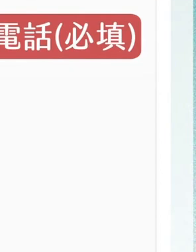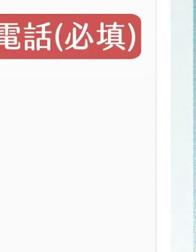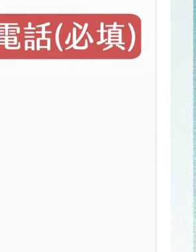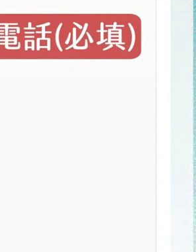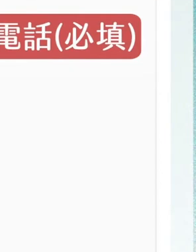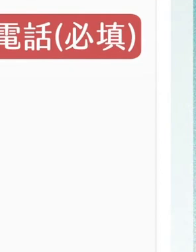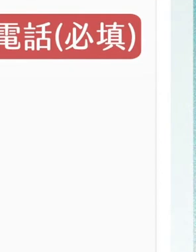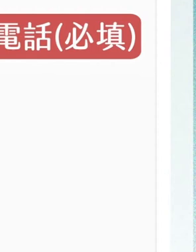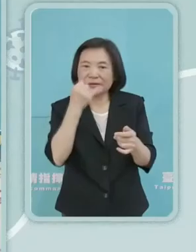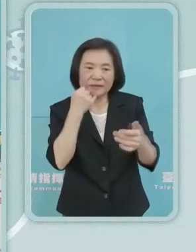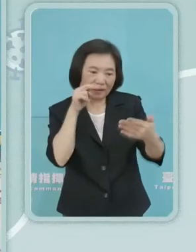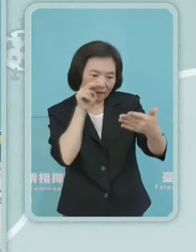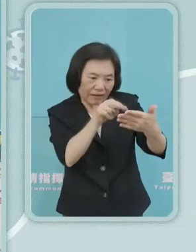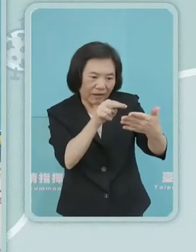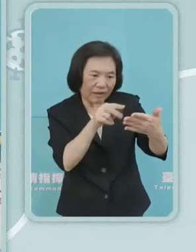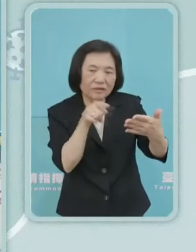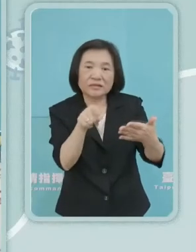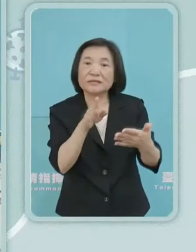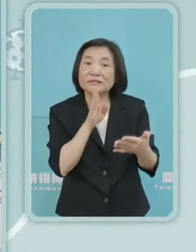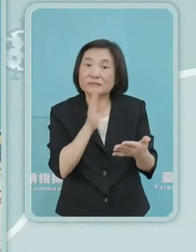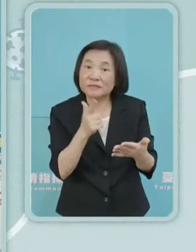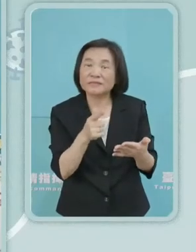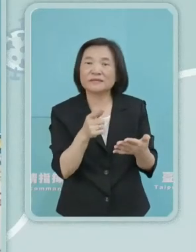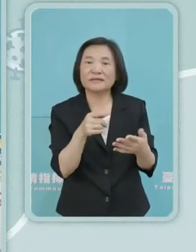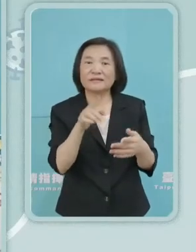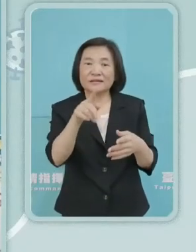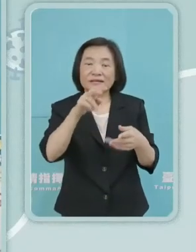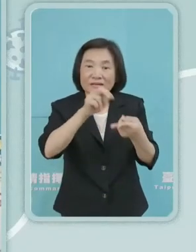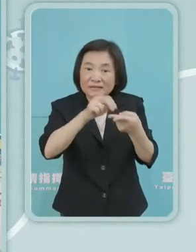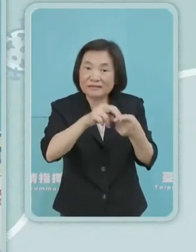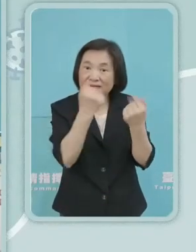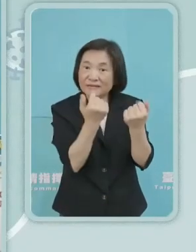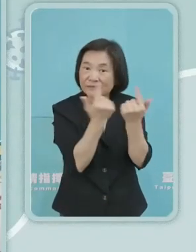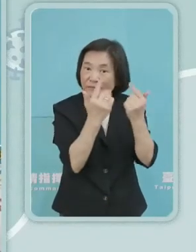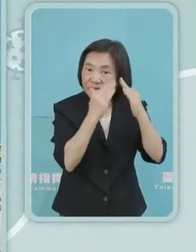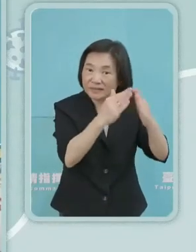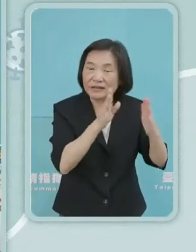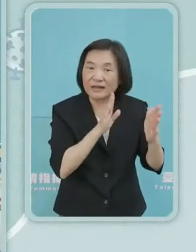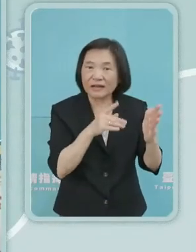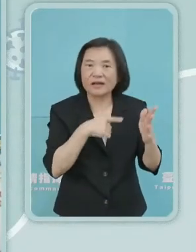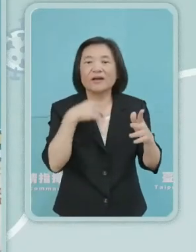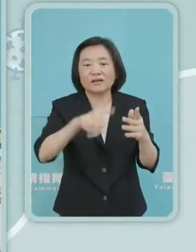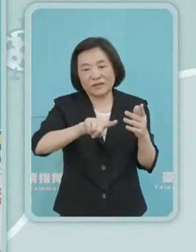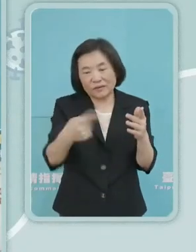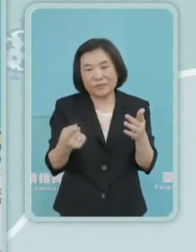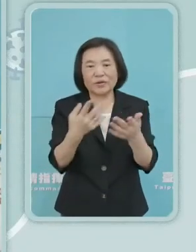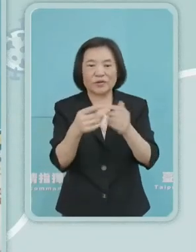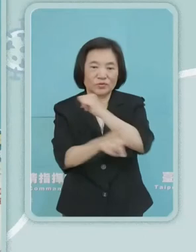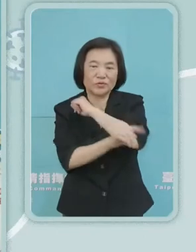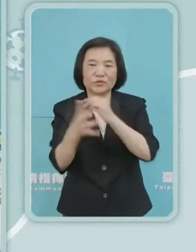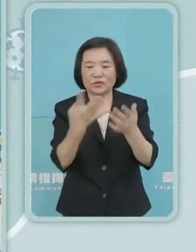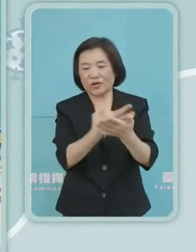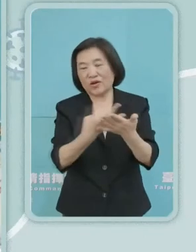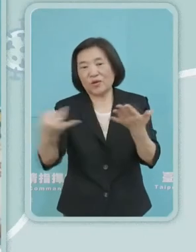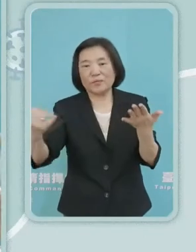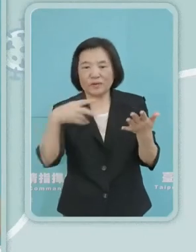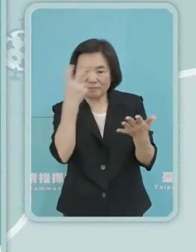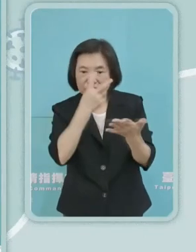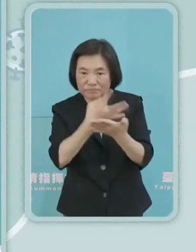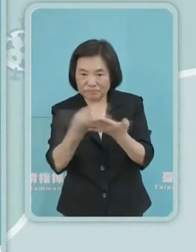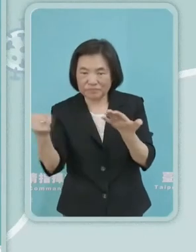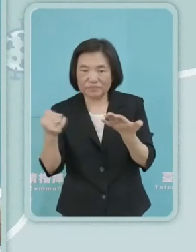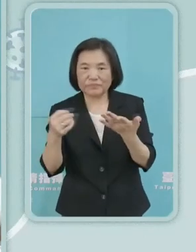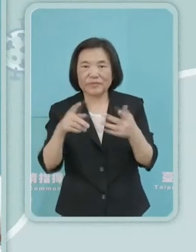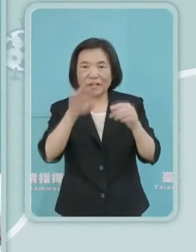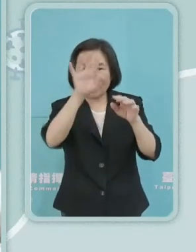我们这里面呢后端的资料就会去处理那最后一个验证码填完之后，就可以确认资料，确认